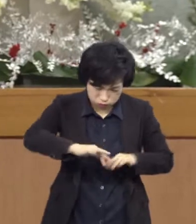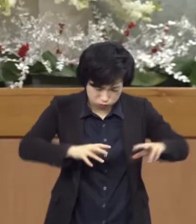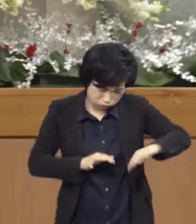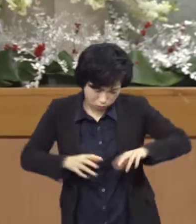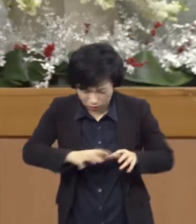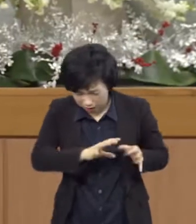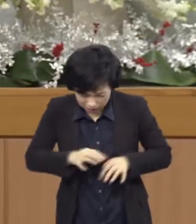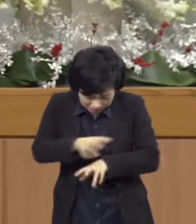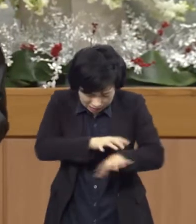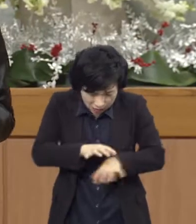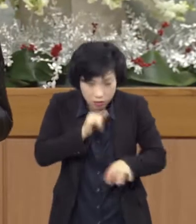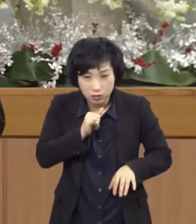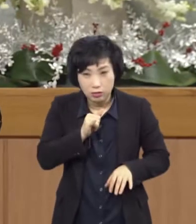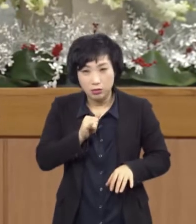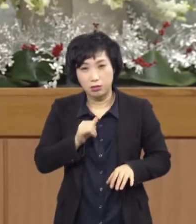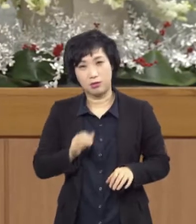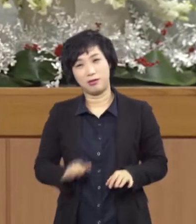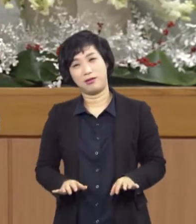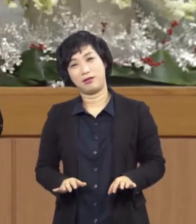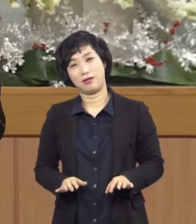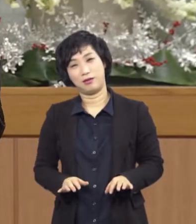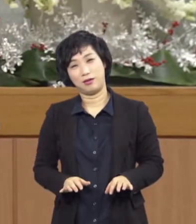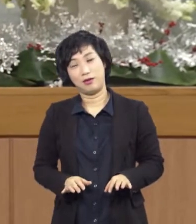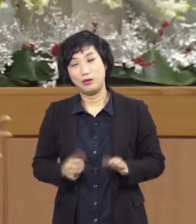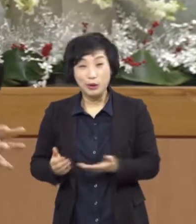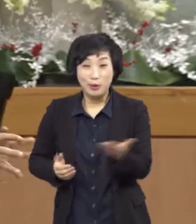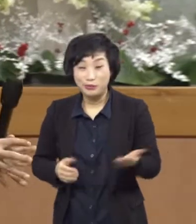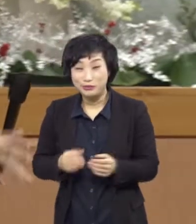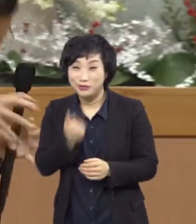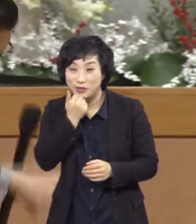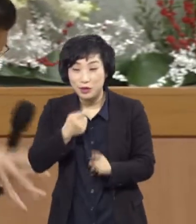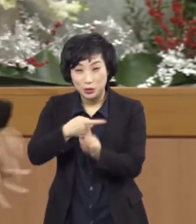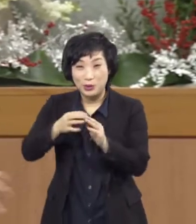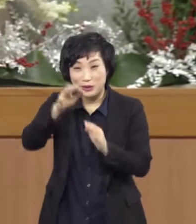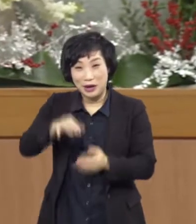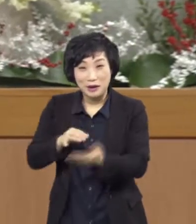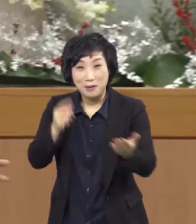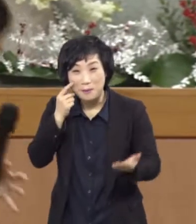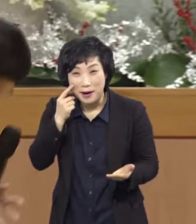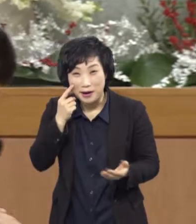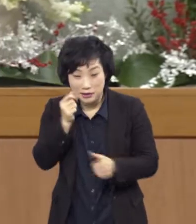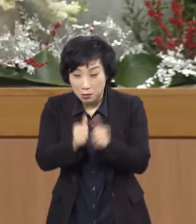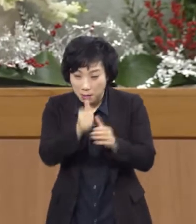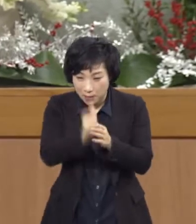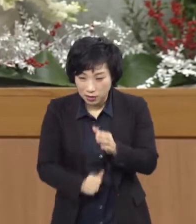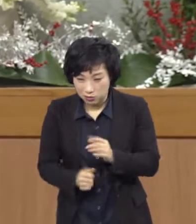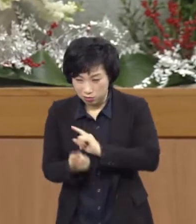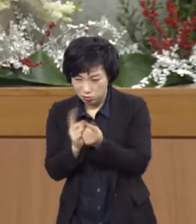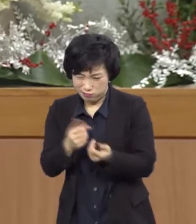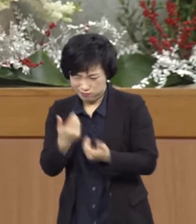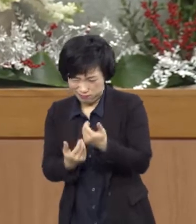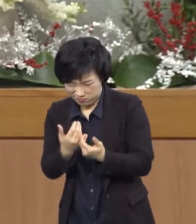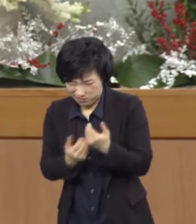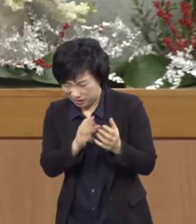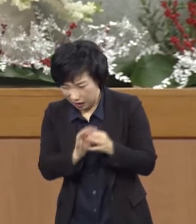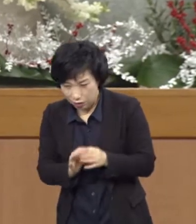모입니다. 교회도 보세요. 시험 들 것들이 모이면 저들끼리 모여서 또 죽고 또 죽어도 저들끼리 팍 모여야